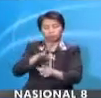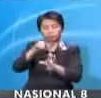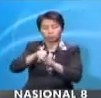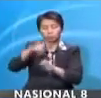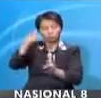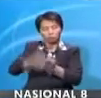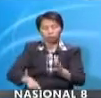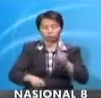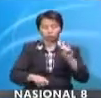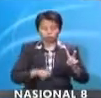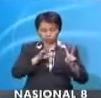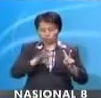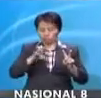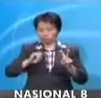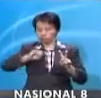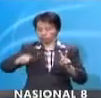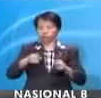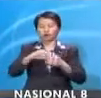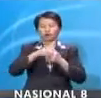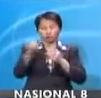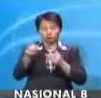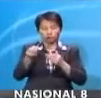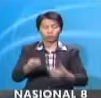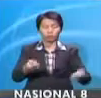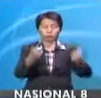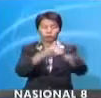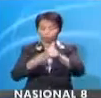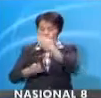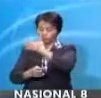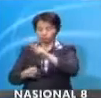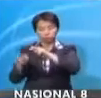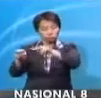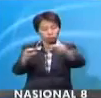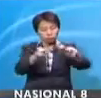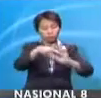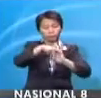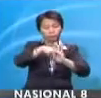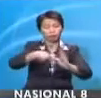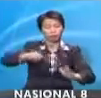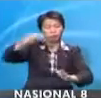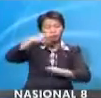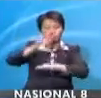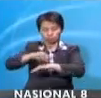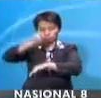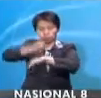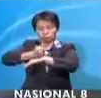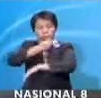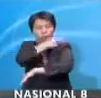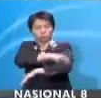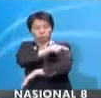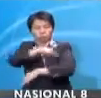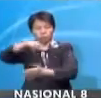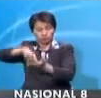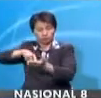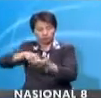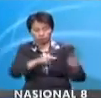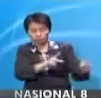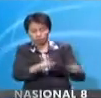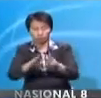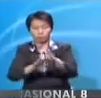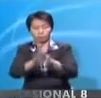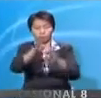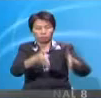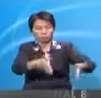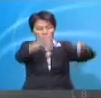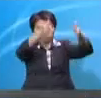kos RM250 juta. Terdahulu, beliau meninjau pameran sejarah penubuhan Hospital Seberang Jaya dan pelan pembangunan projek blok